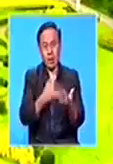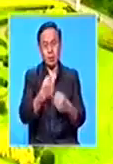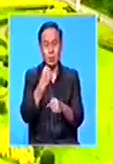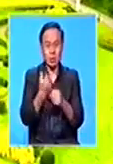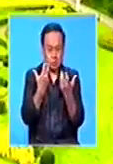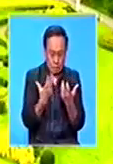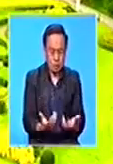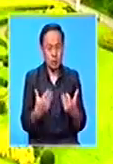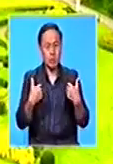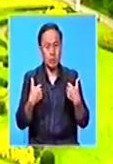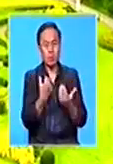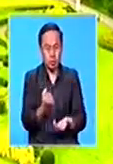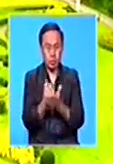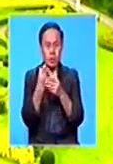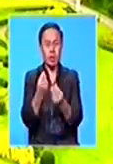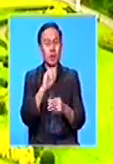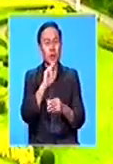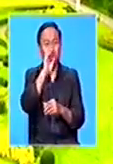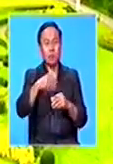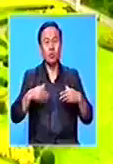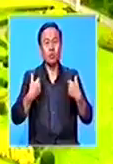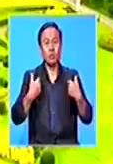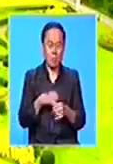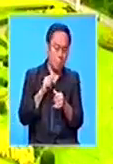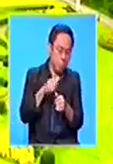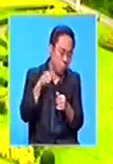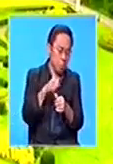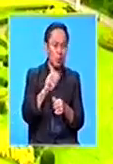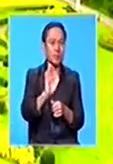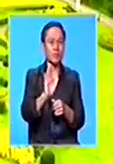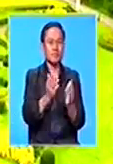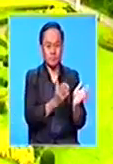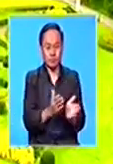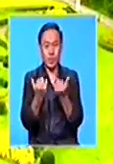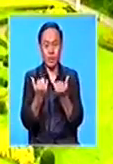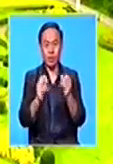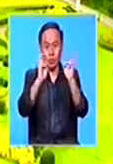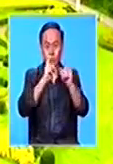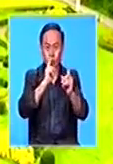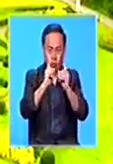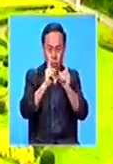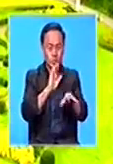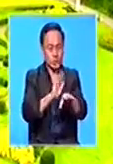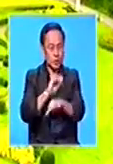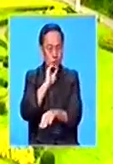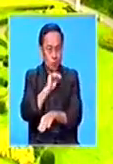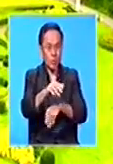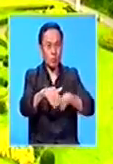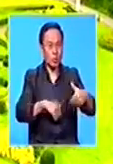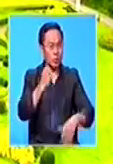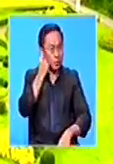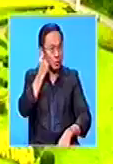ทยวันนี้ทำให้เขามีความสุขกันบ้างนะอย่าทรมานเขาสักเลยวันนี้เรามีเรื่องที่จะต้องคุยกันแล้วก็เน้นย้ำทำความเข้าใ